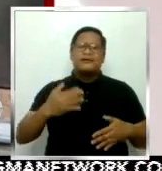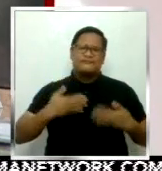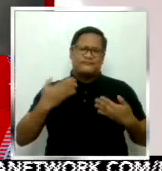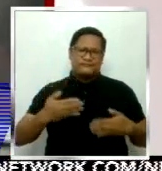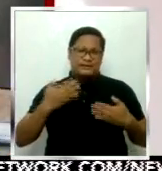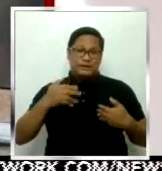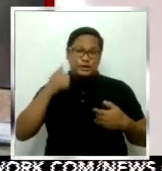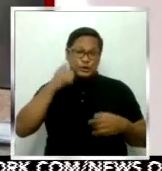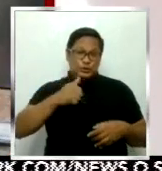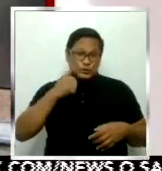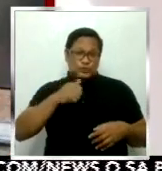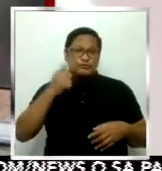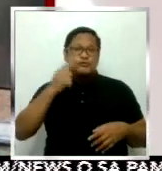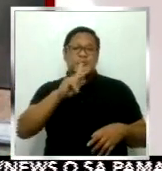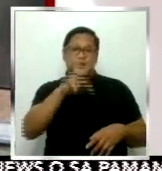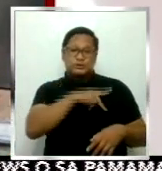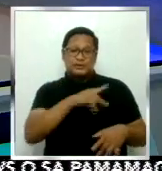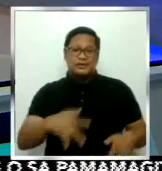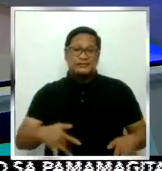kanyang personal life.